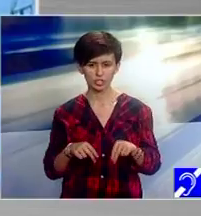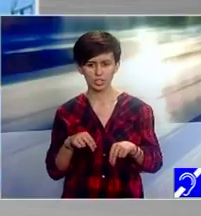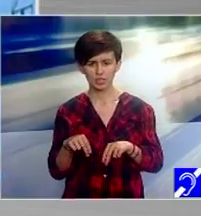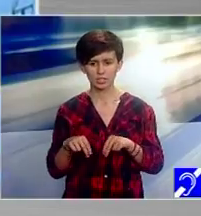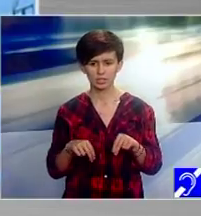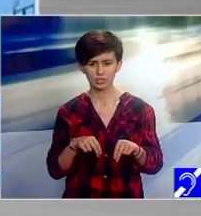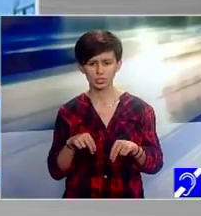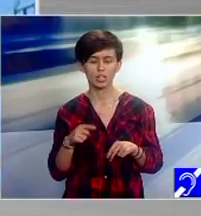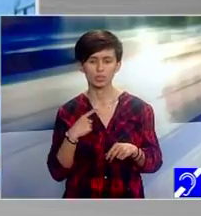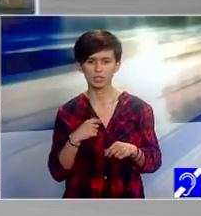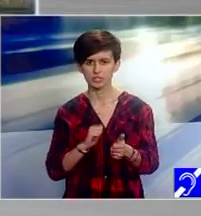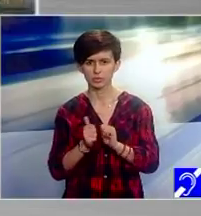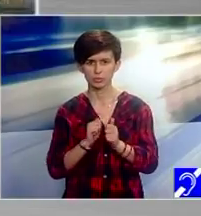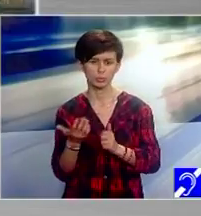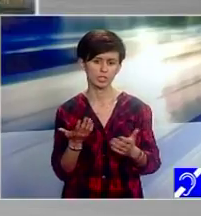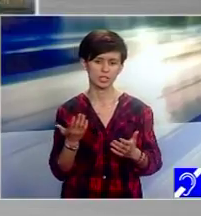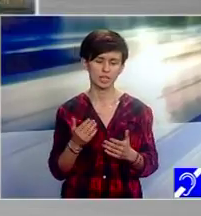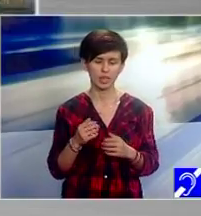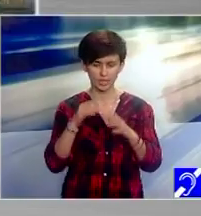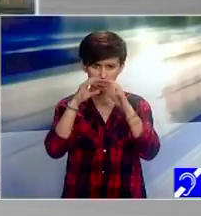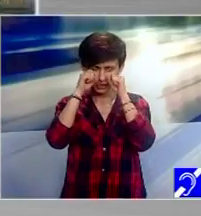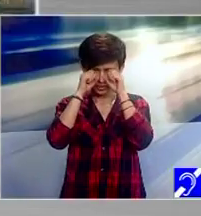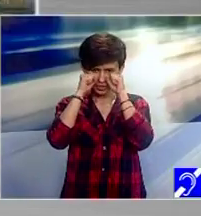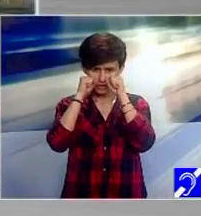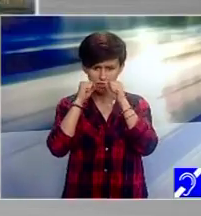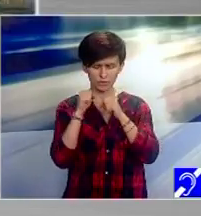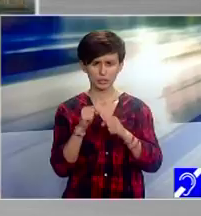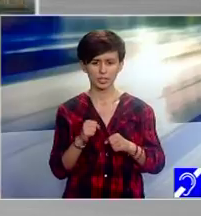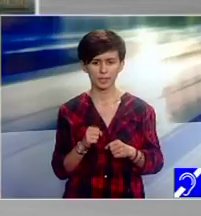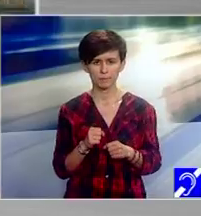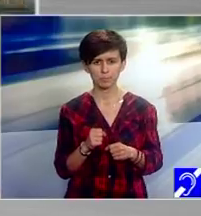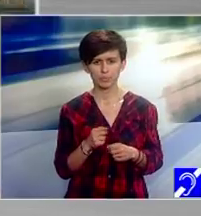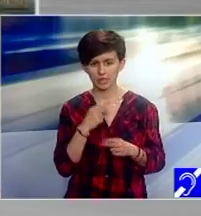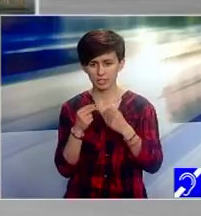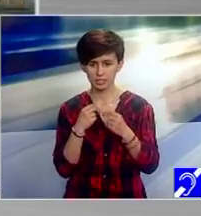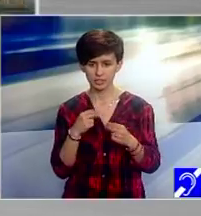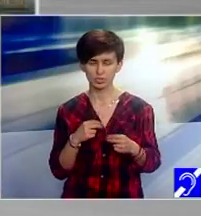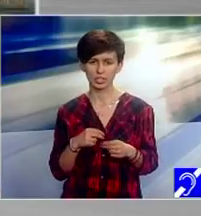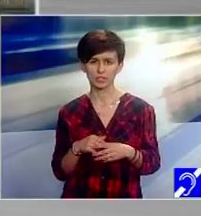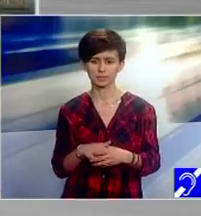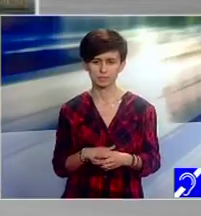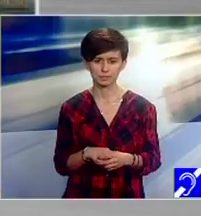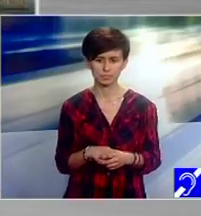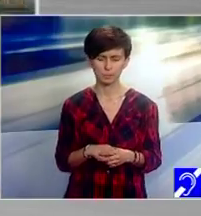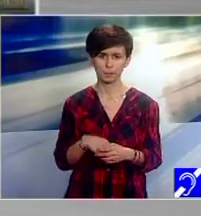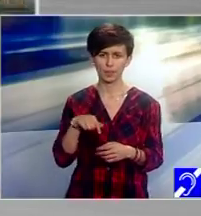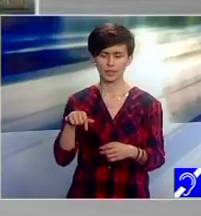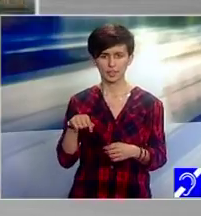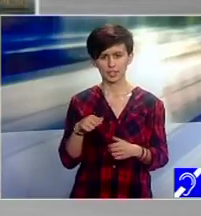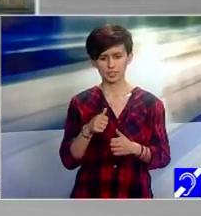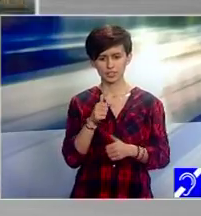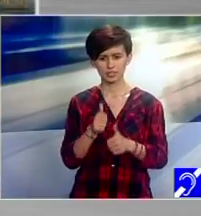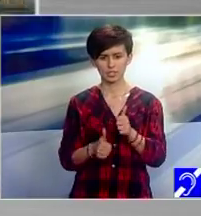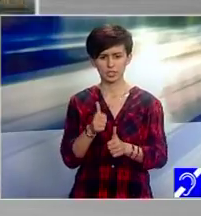de la egal la egal nevăzătorii îl joacă cu semenii lor. La acest concurs, iarăși elevul